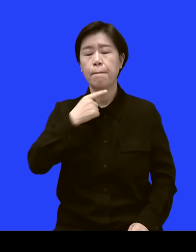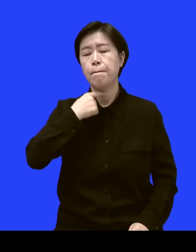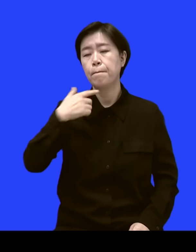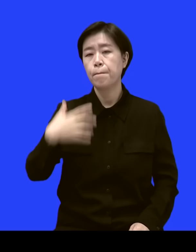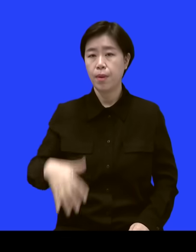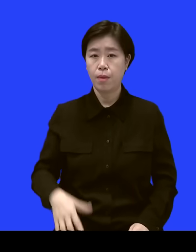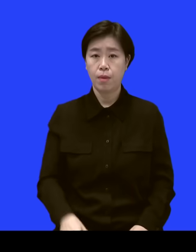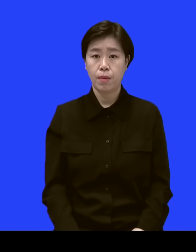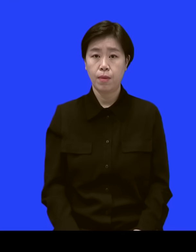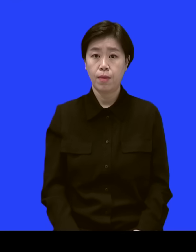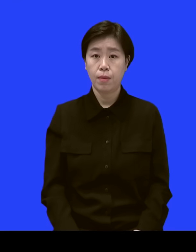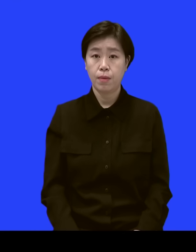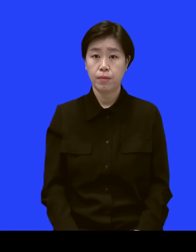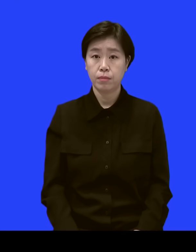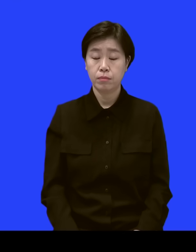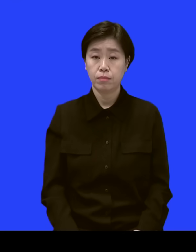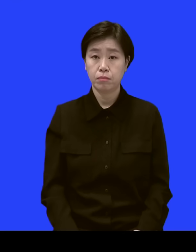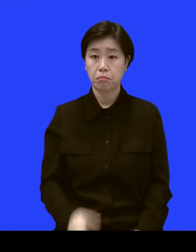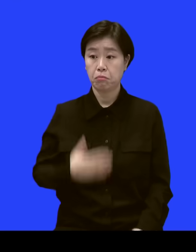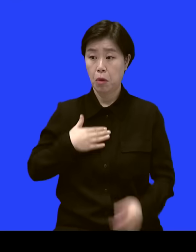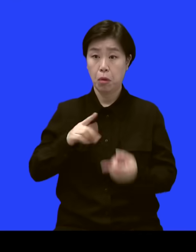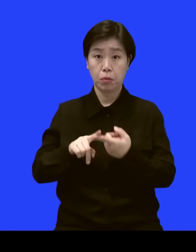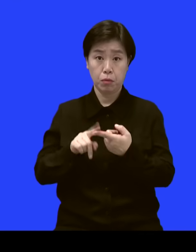거예요. 한 번도. 그러시면서